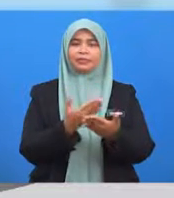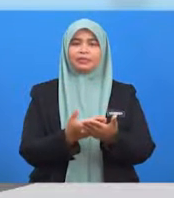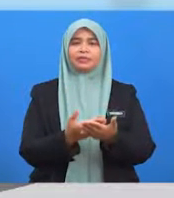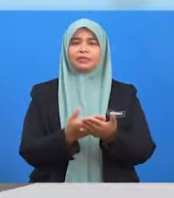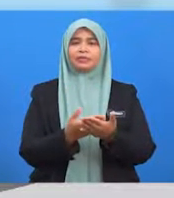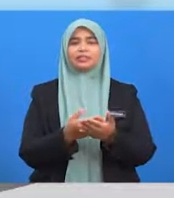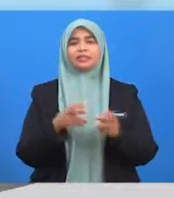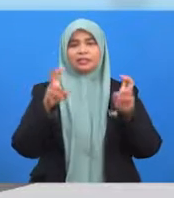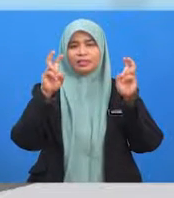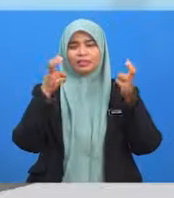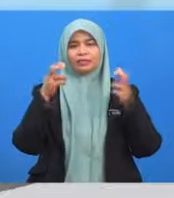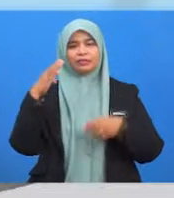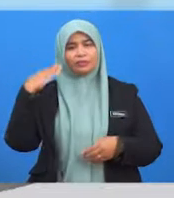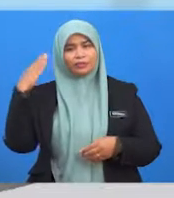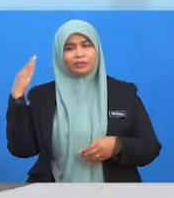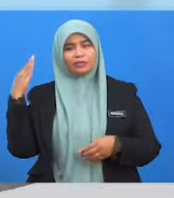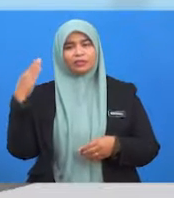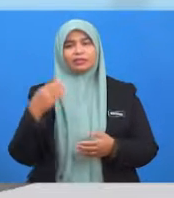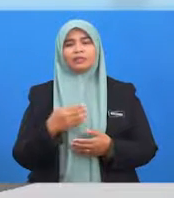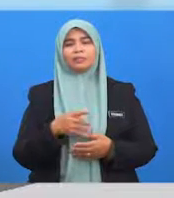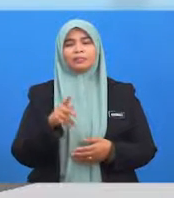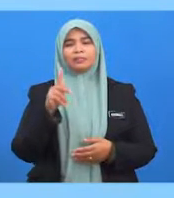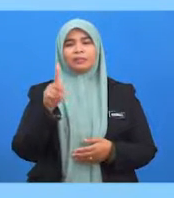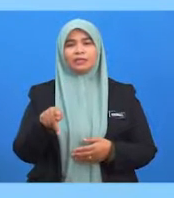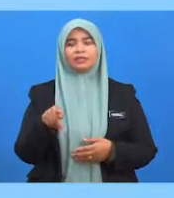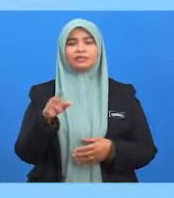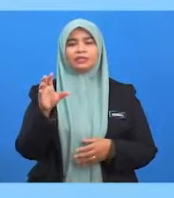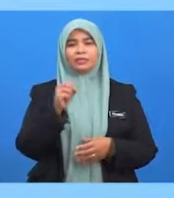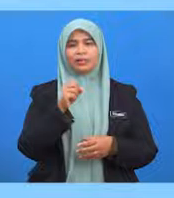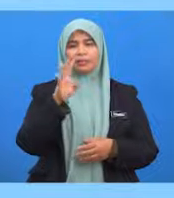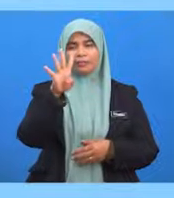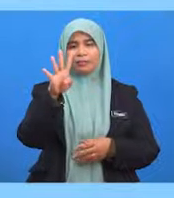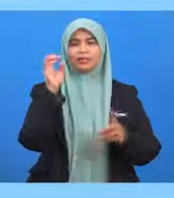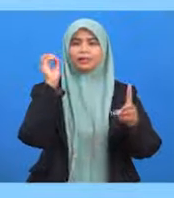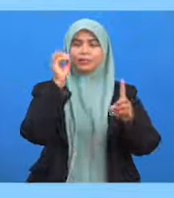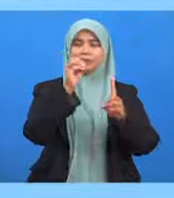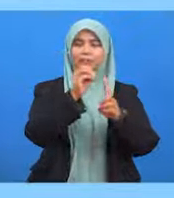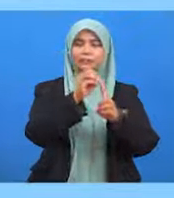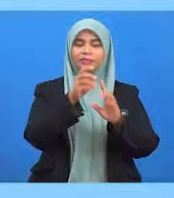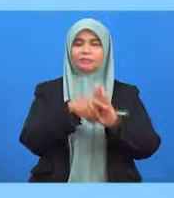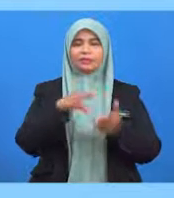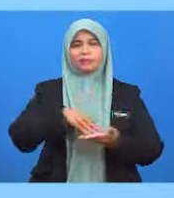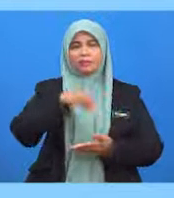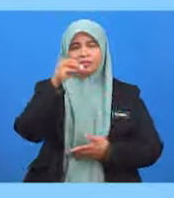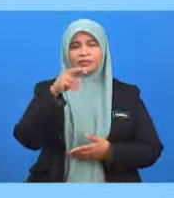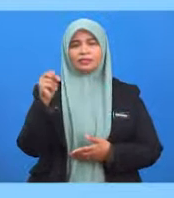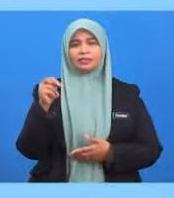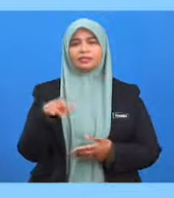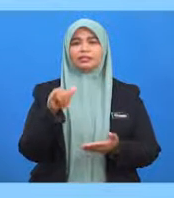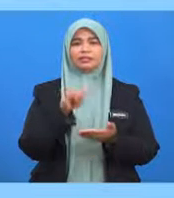bawah tajuk bunyi, kamu perlu mencapai 4 objektif pembelajaran,